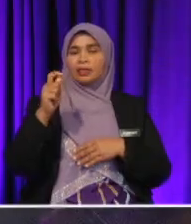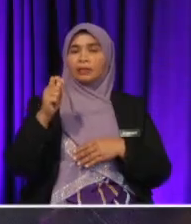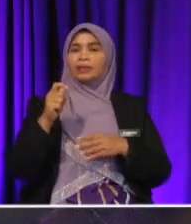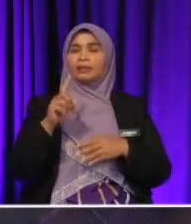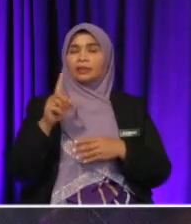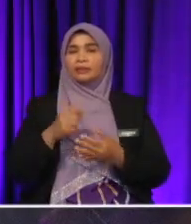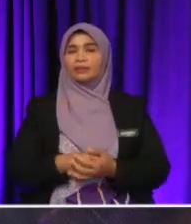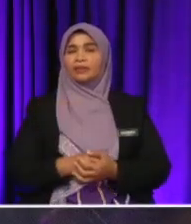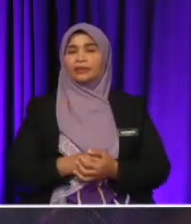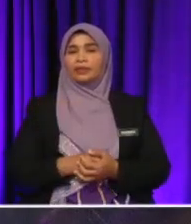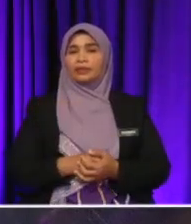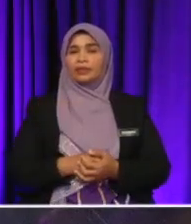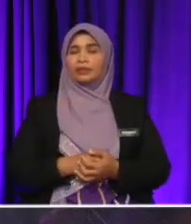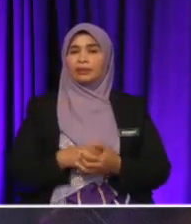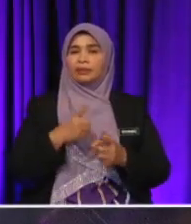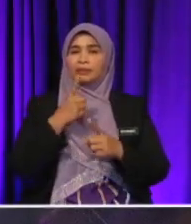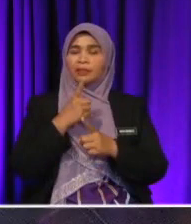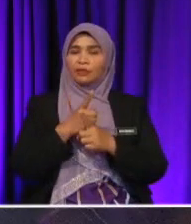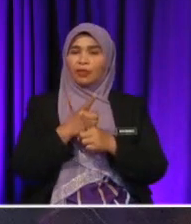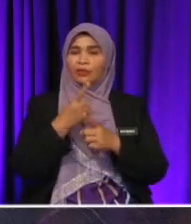betul ke Jokowi